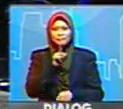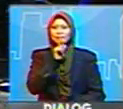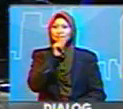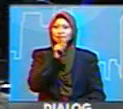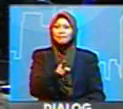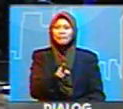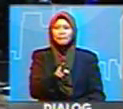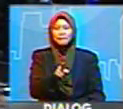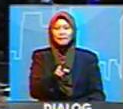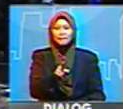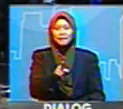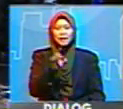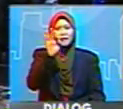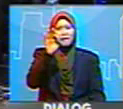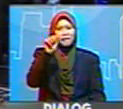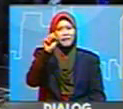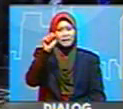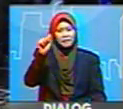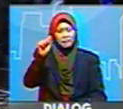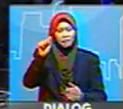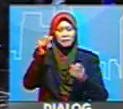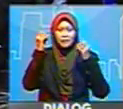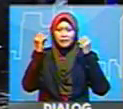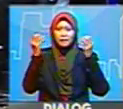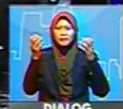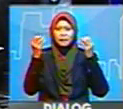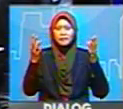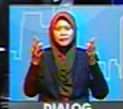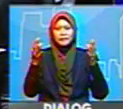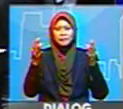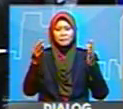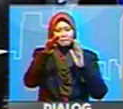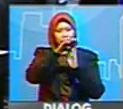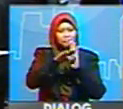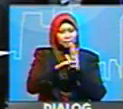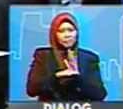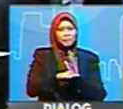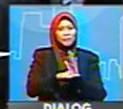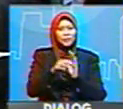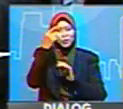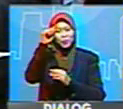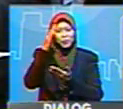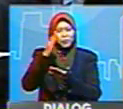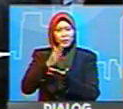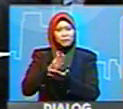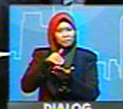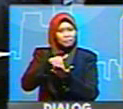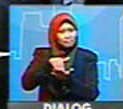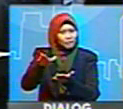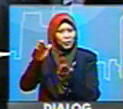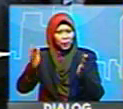sebenarnya fasanya banyak kalau kita nak katakan tentang perangi orang tengah ini merupakan fasa